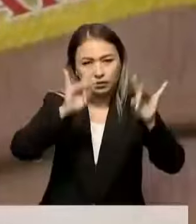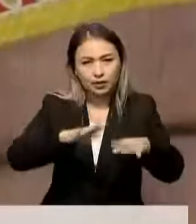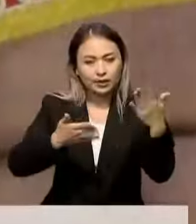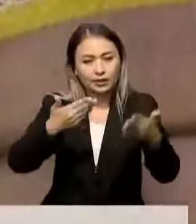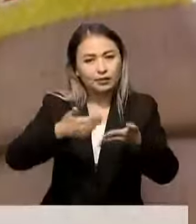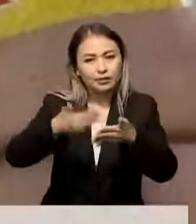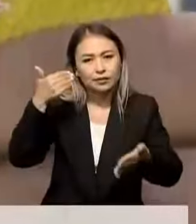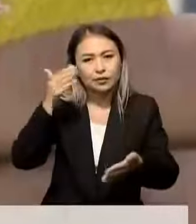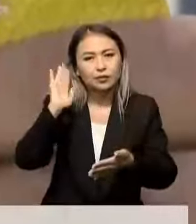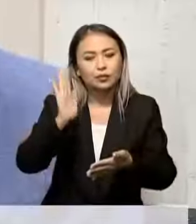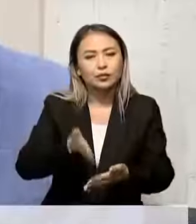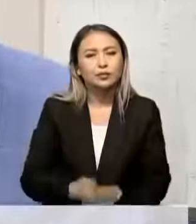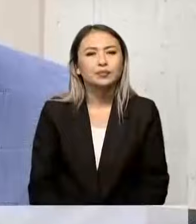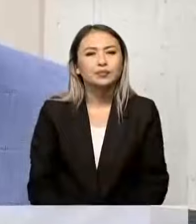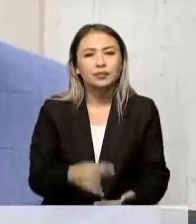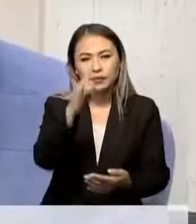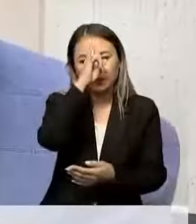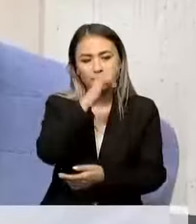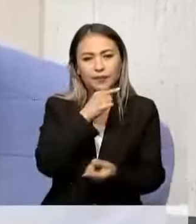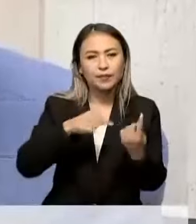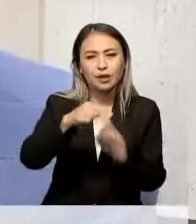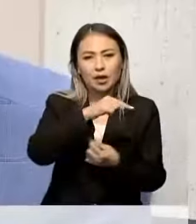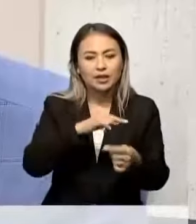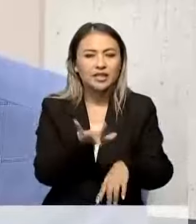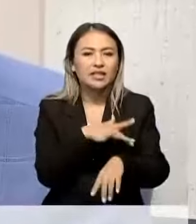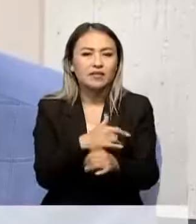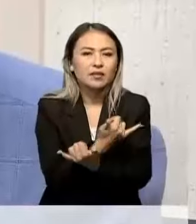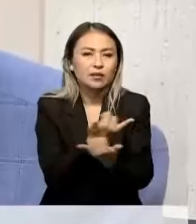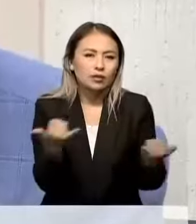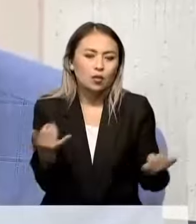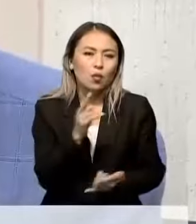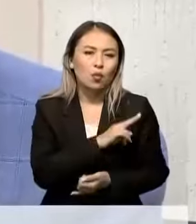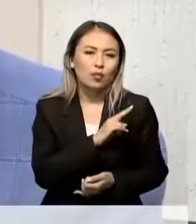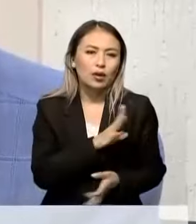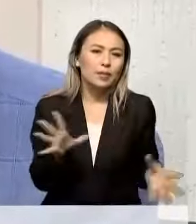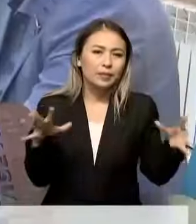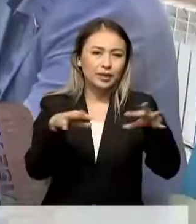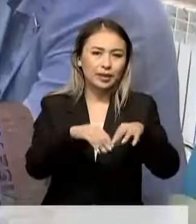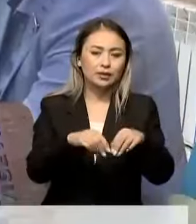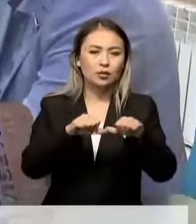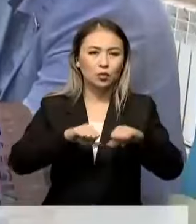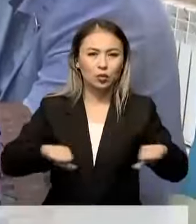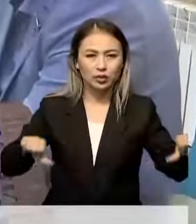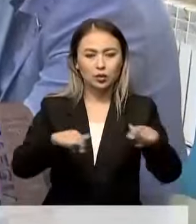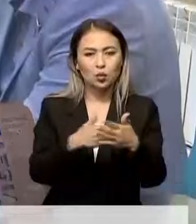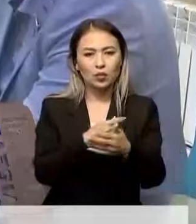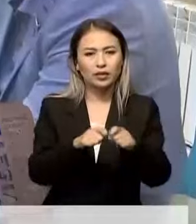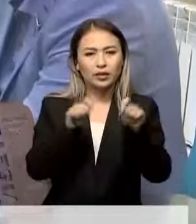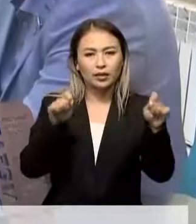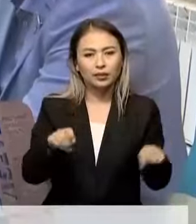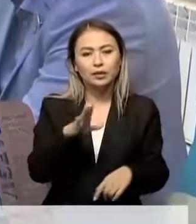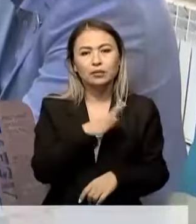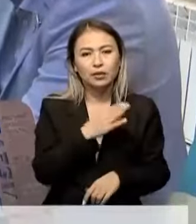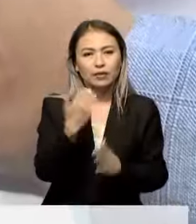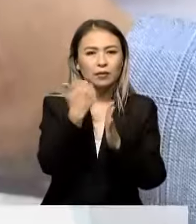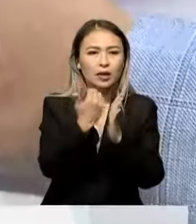отырса игі, дейді Ермек Әбілдин. Қазақстан кәсіпкерлер және сервистік қызметтер қауымдастығы бірлестігінің төрағасы жаңадан құрылған комитеттің қызметі